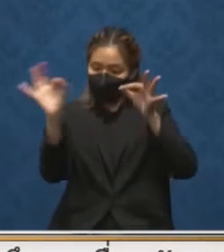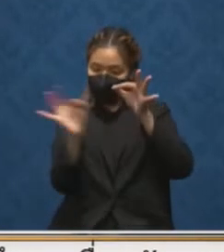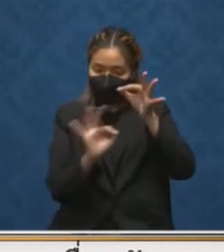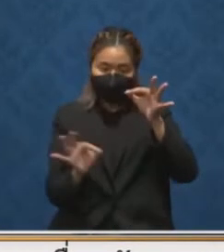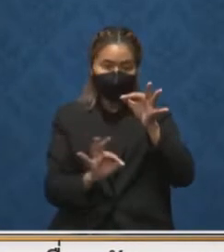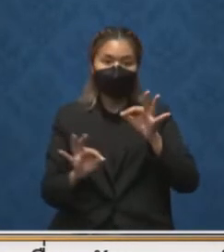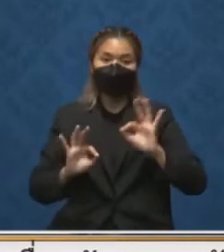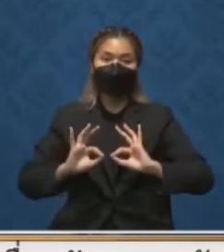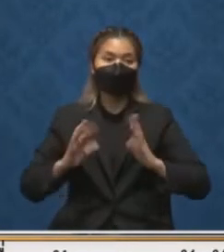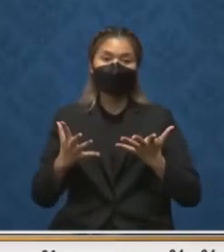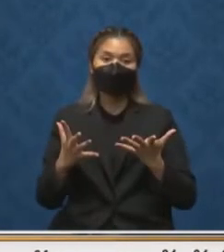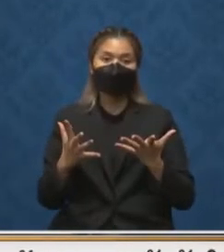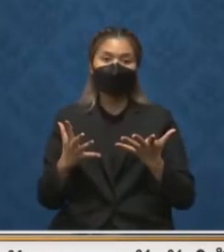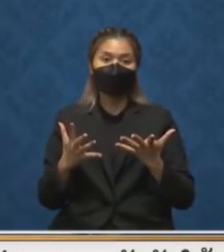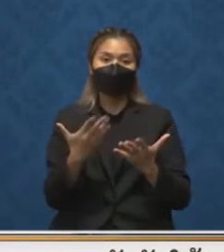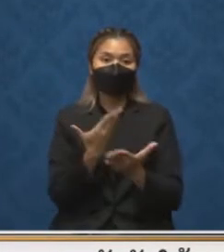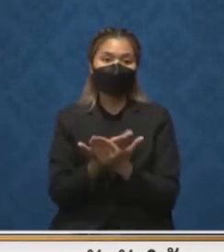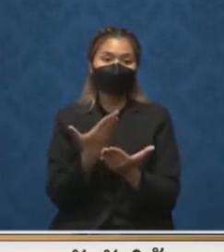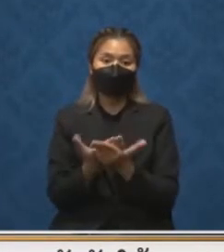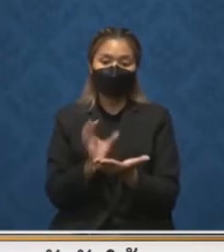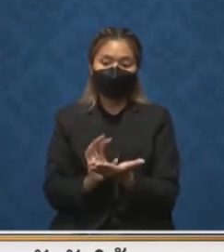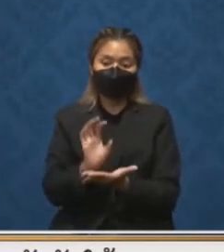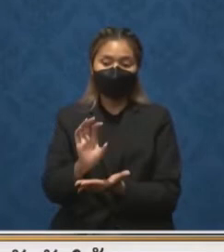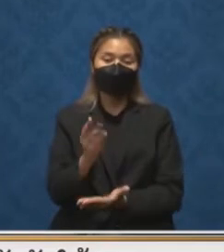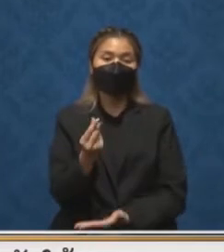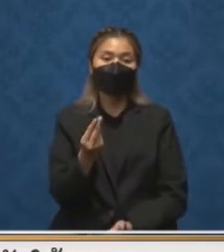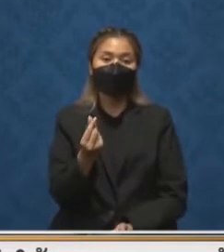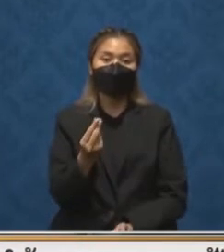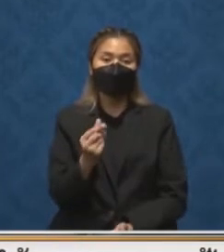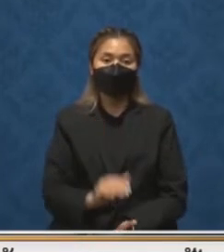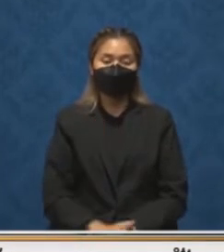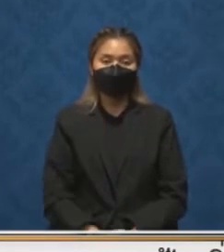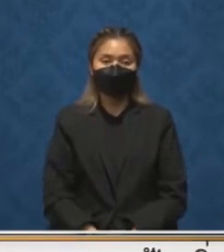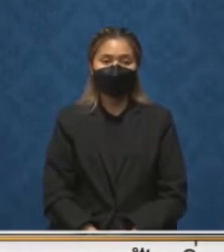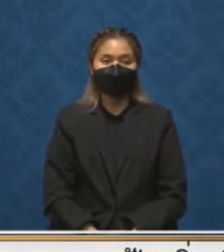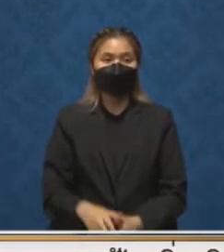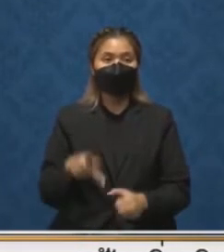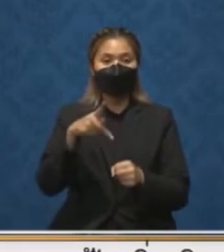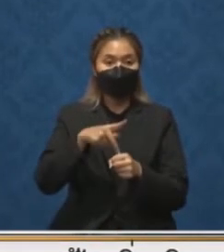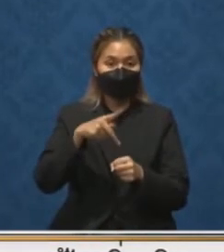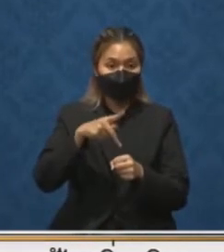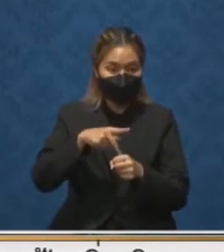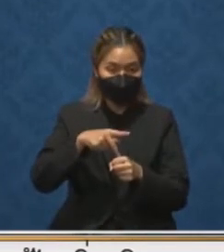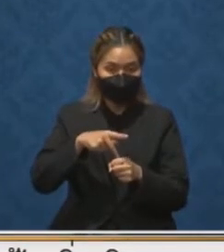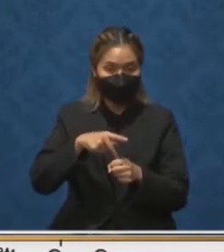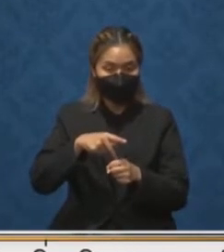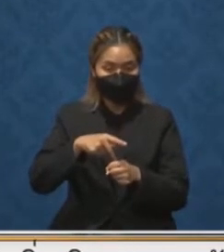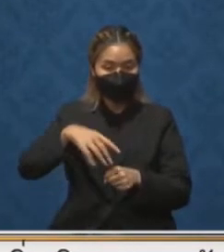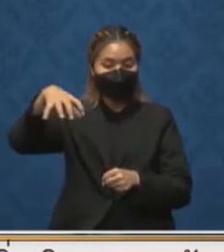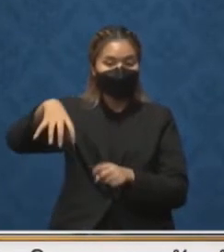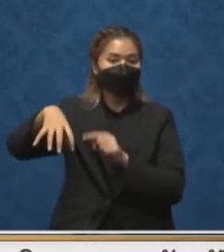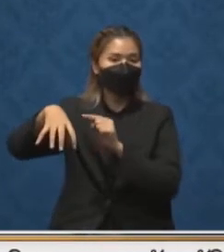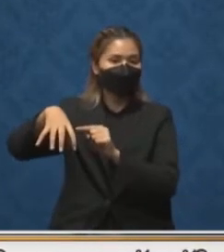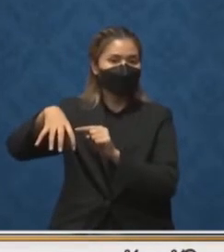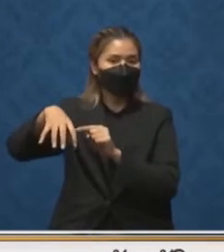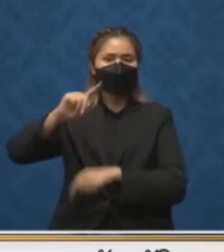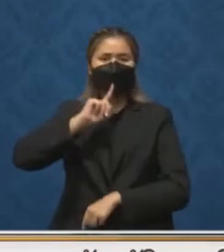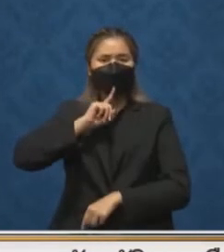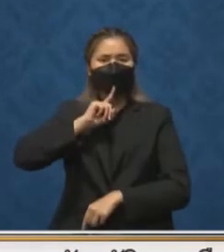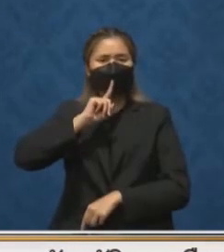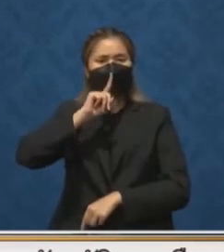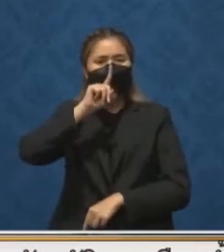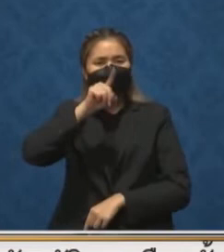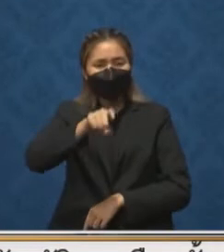ทุน ซึ่อัี้ครั แ้กทั่งราคากาสที่ปั๊มคำถามแรกก็คือว่